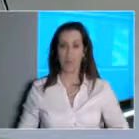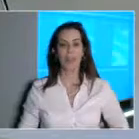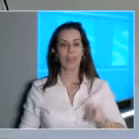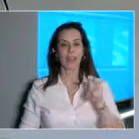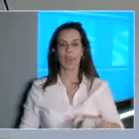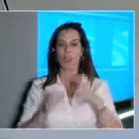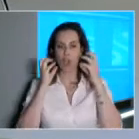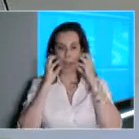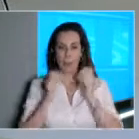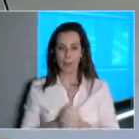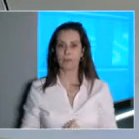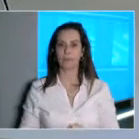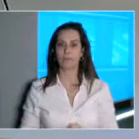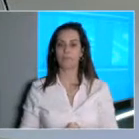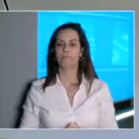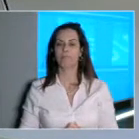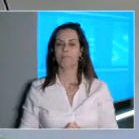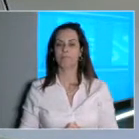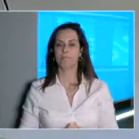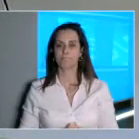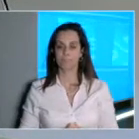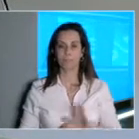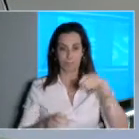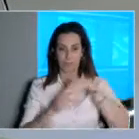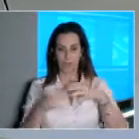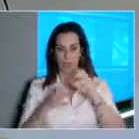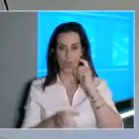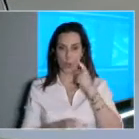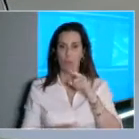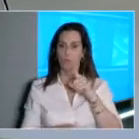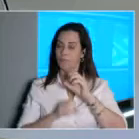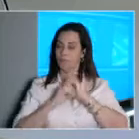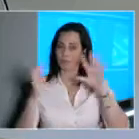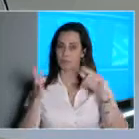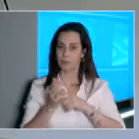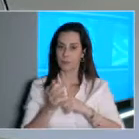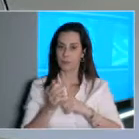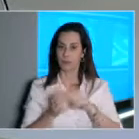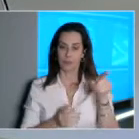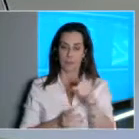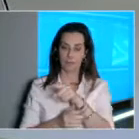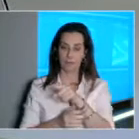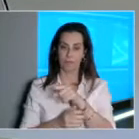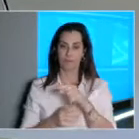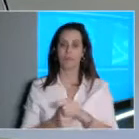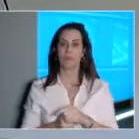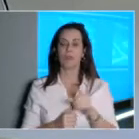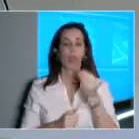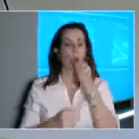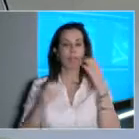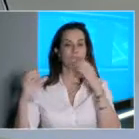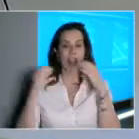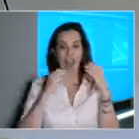של רבין, והפוליטיקאית החדשה, חברת ישראל דמוקרטית. היא העלתה תמונה שלה ושל חבריה החדשים למפלגה, כשהם